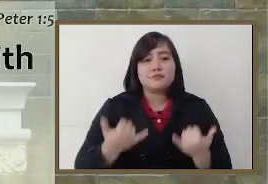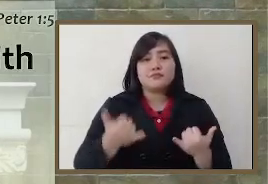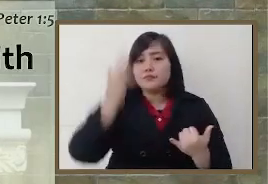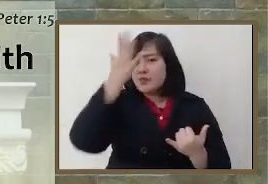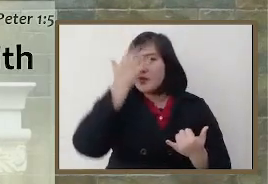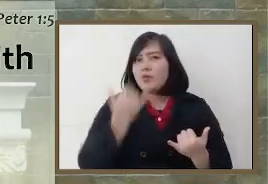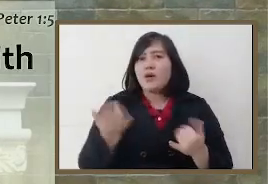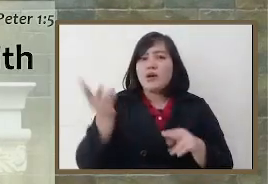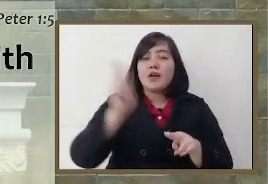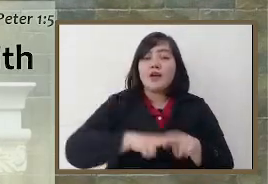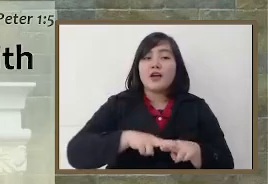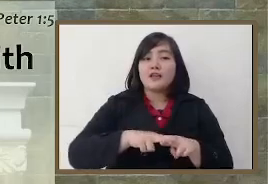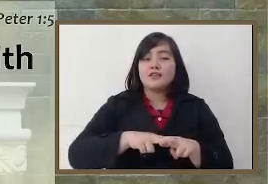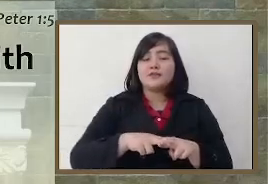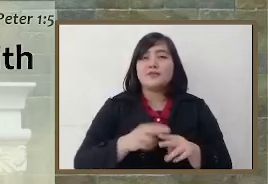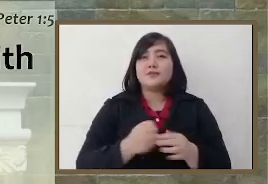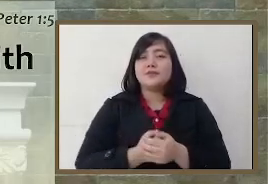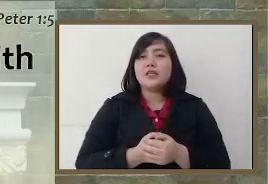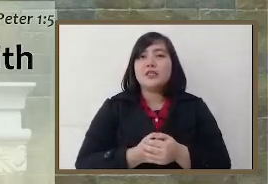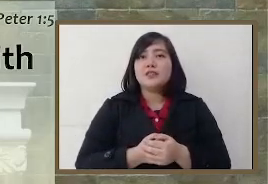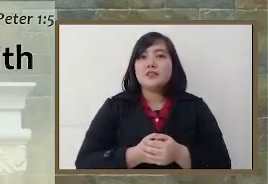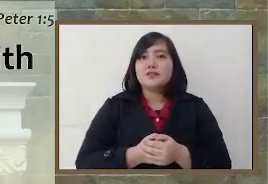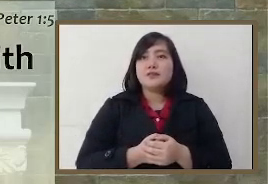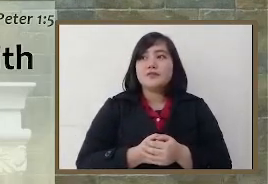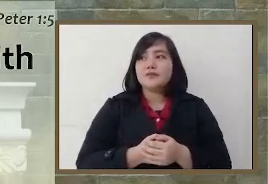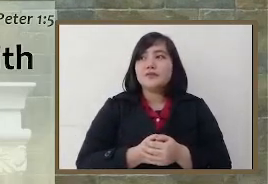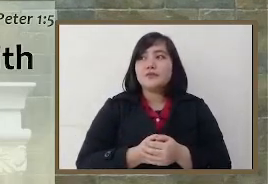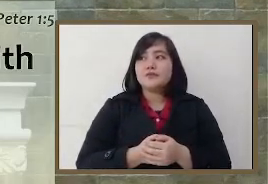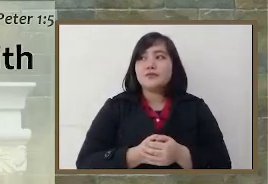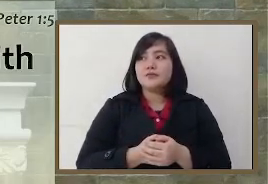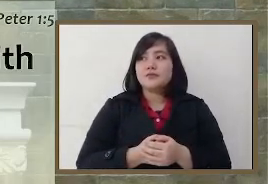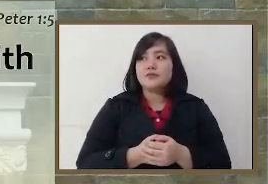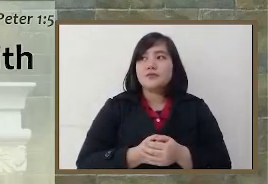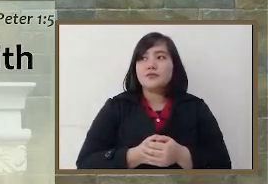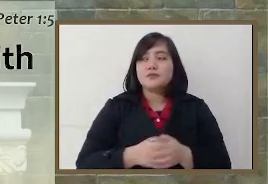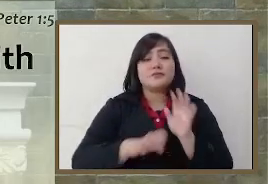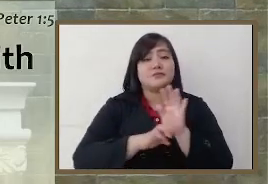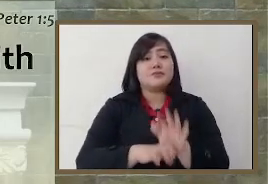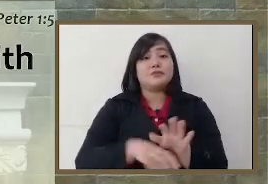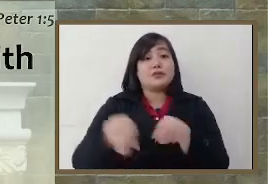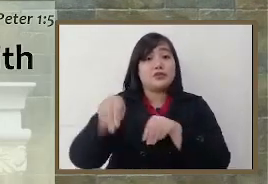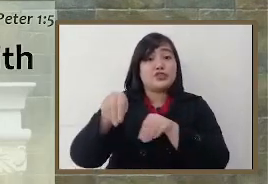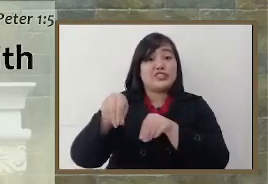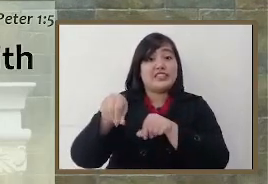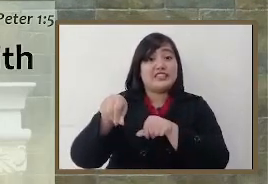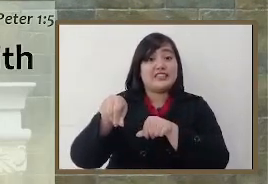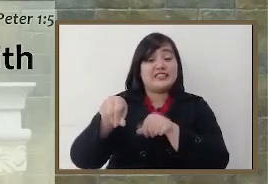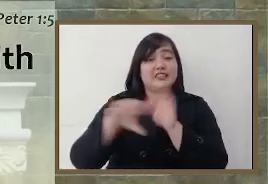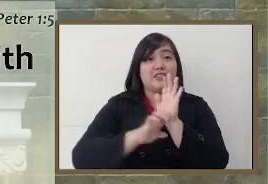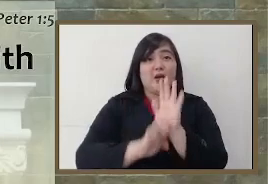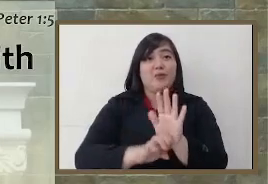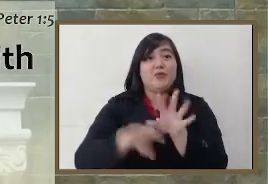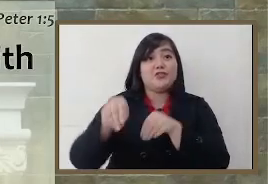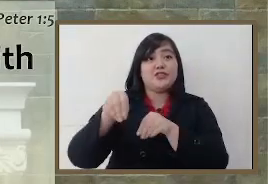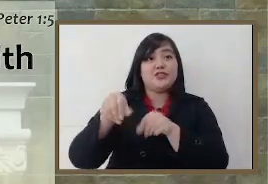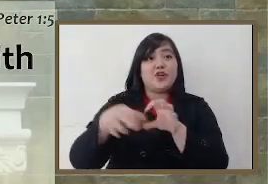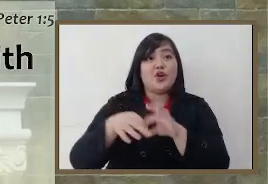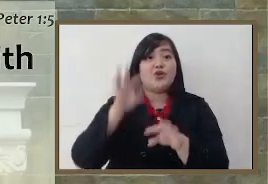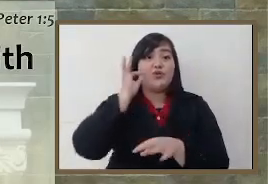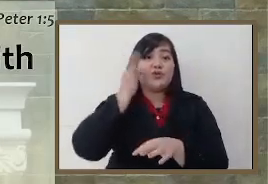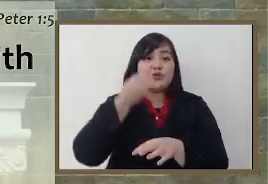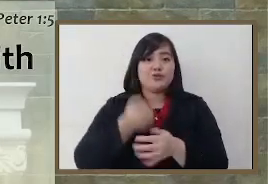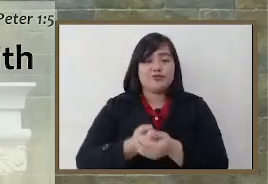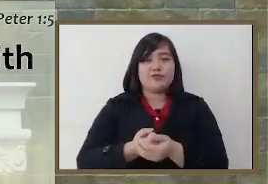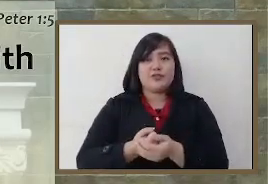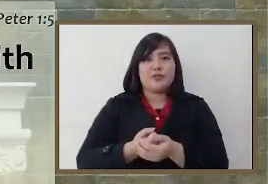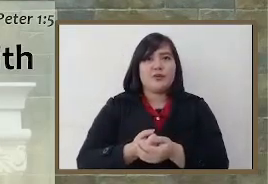seed, kumpleto na yung seed. Wala ka, pag sinabi mong buto yan ng papaya, buto yan ng papaya, wala ka nang idadagdag dyan para maging